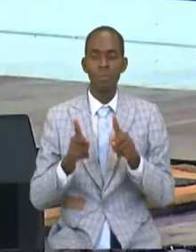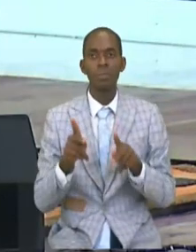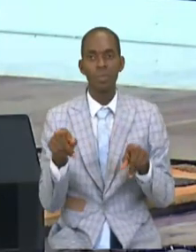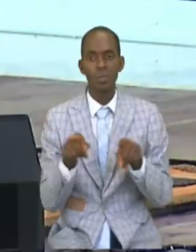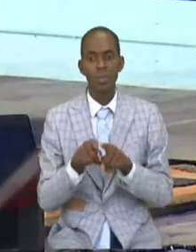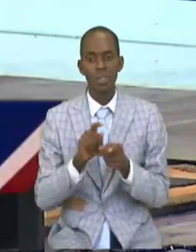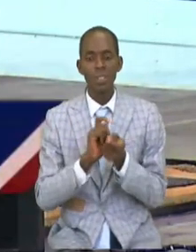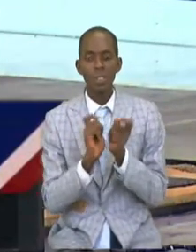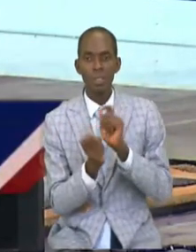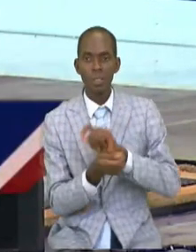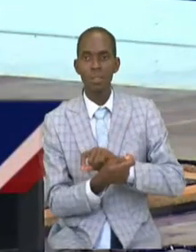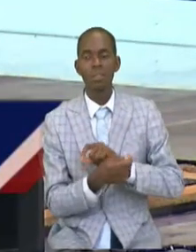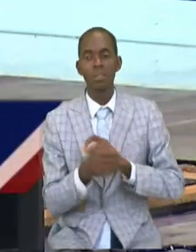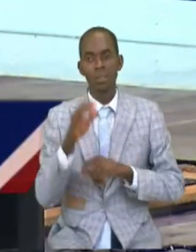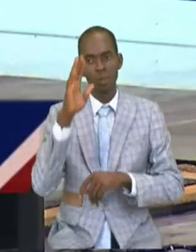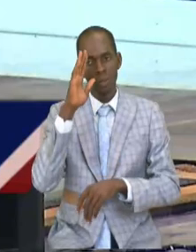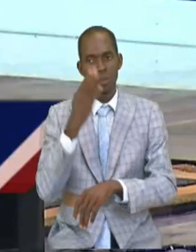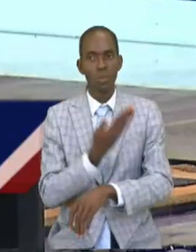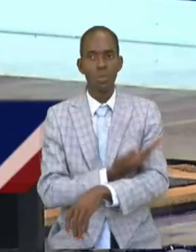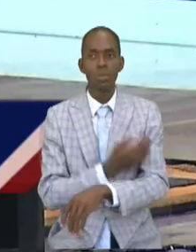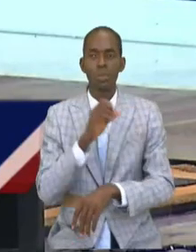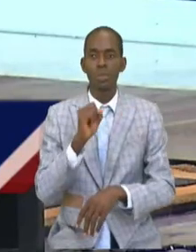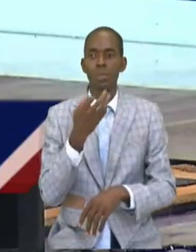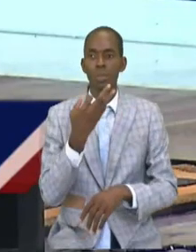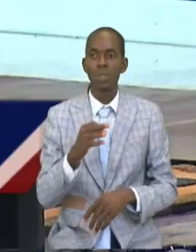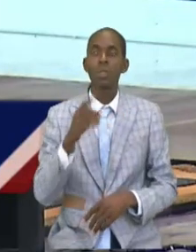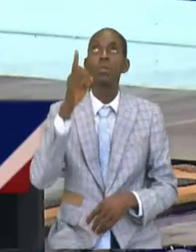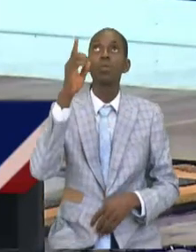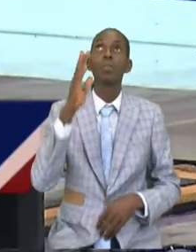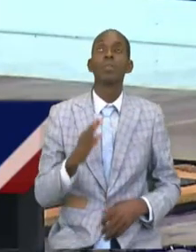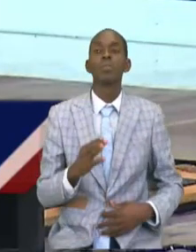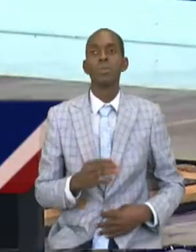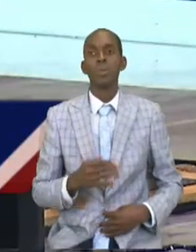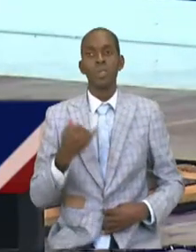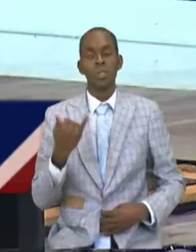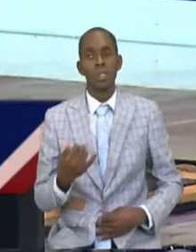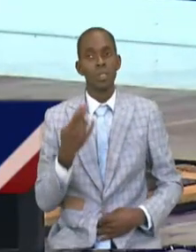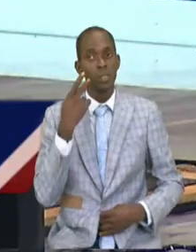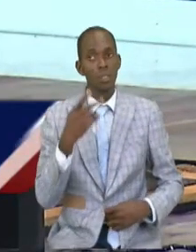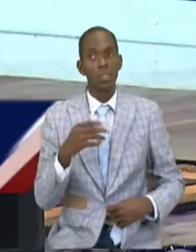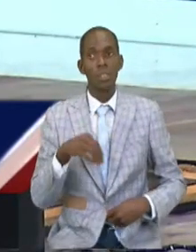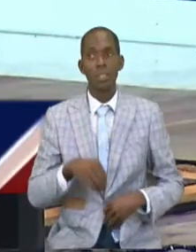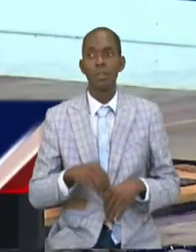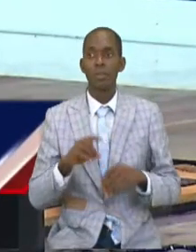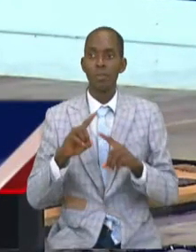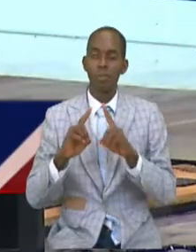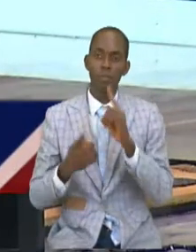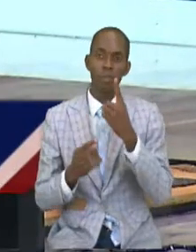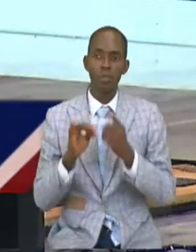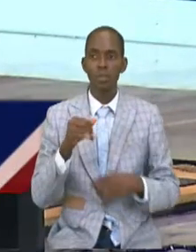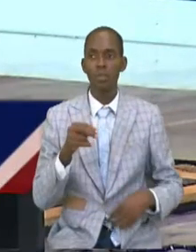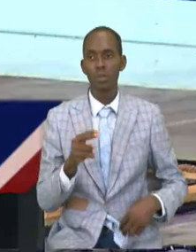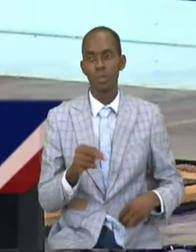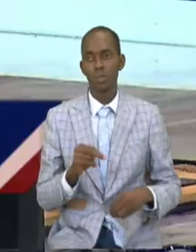notre privilège en tant que des enfants transformé de